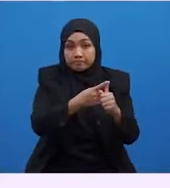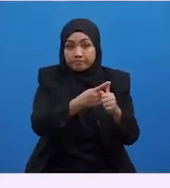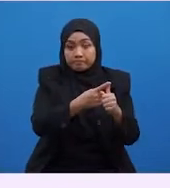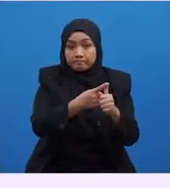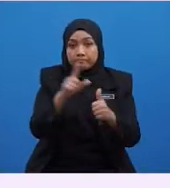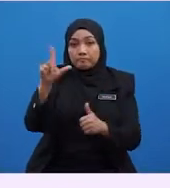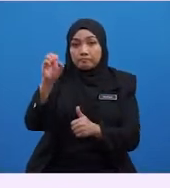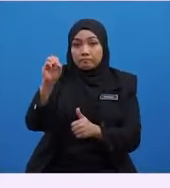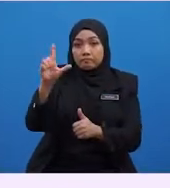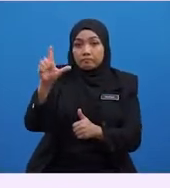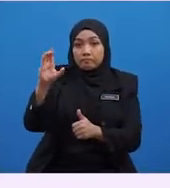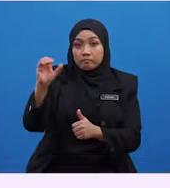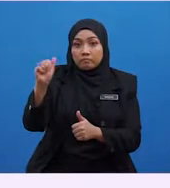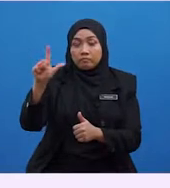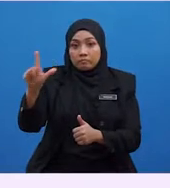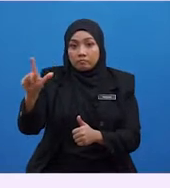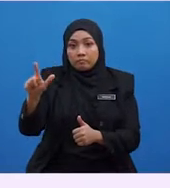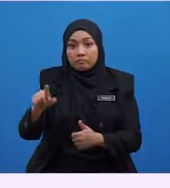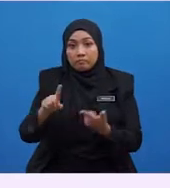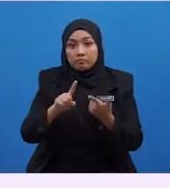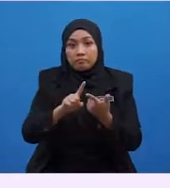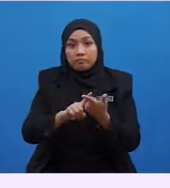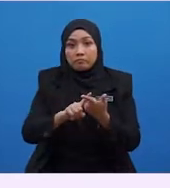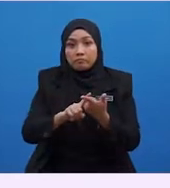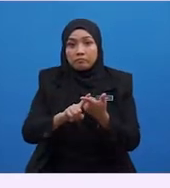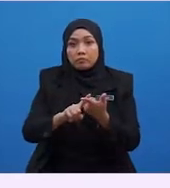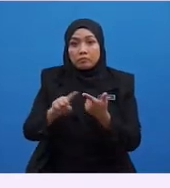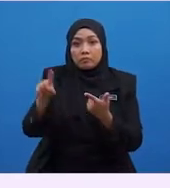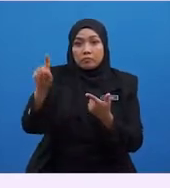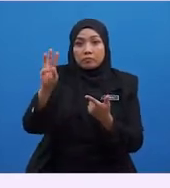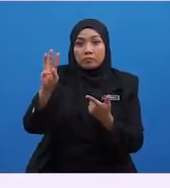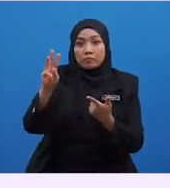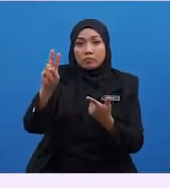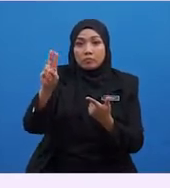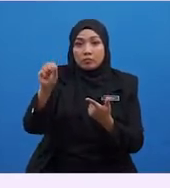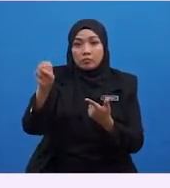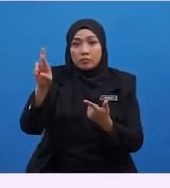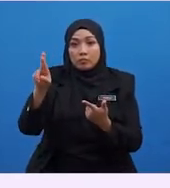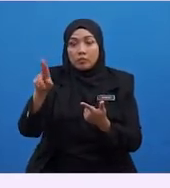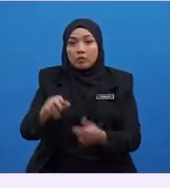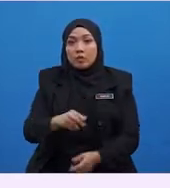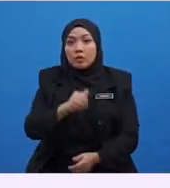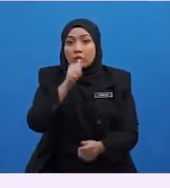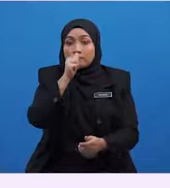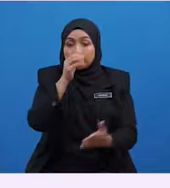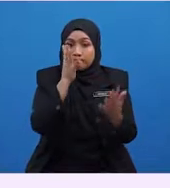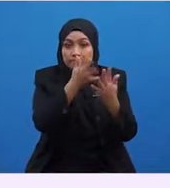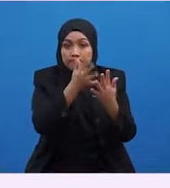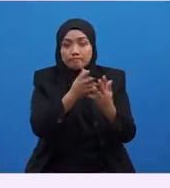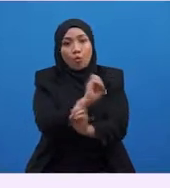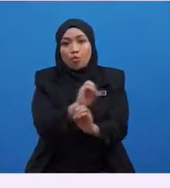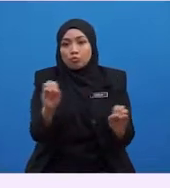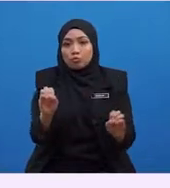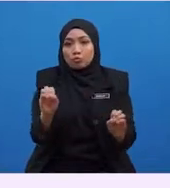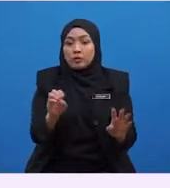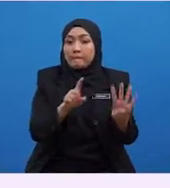Kedua, usernya adalah root. Ketiga, passwordnya dibiarkan kosong. Dan keempat,